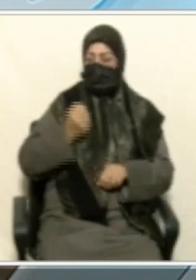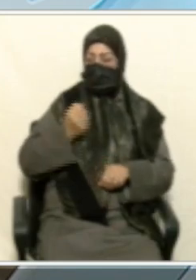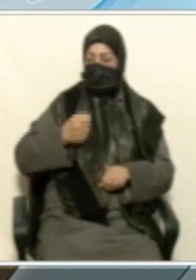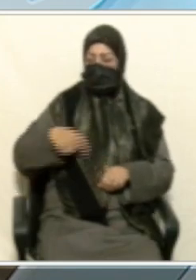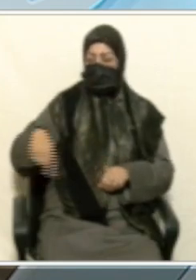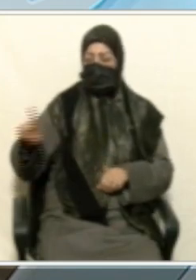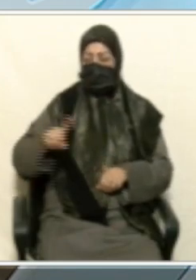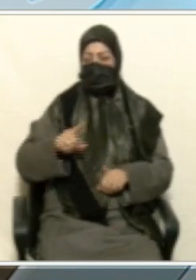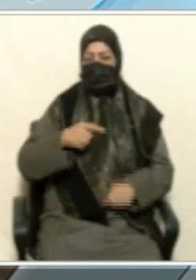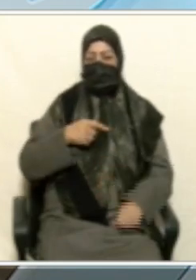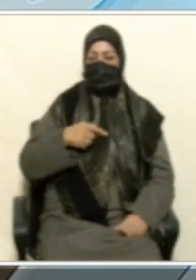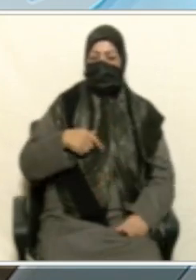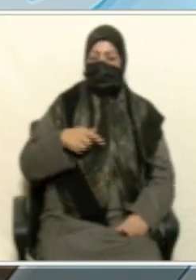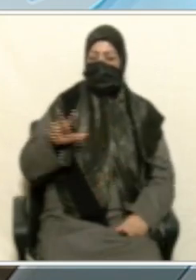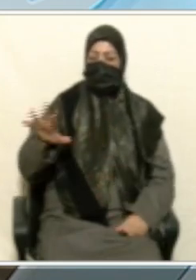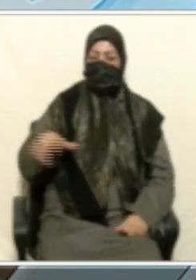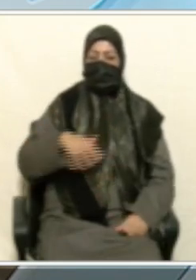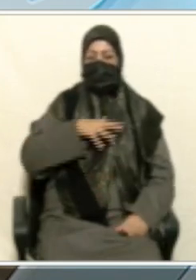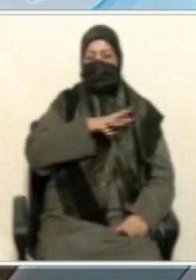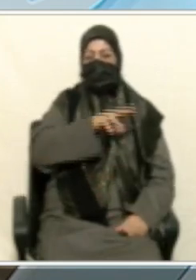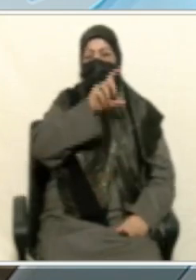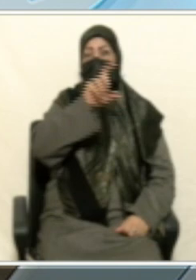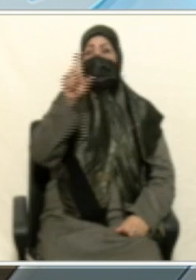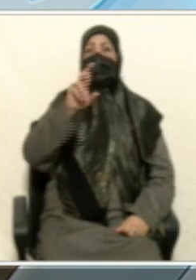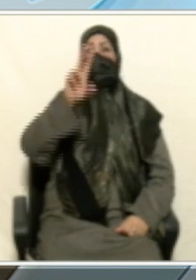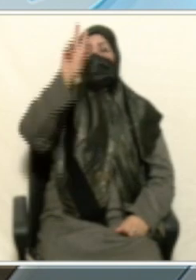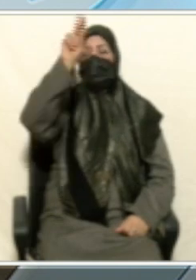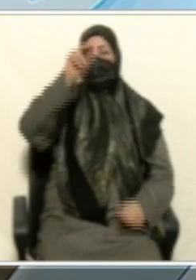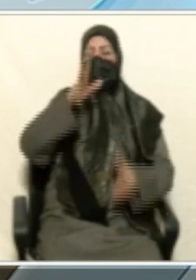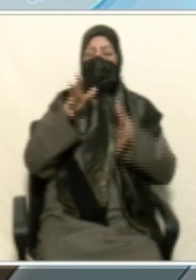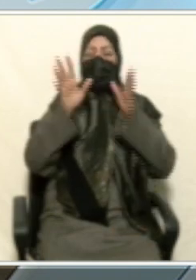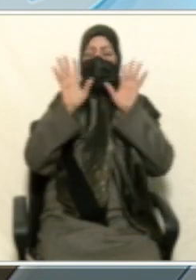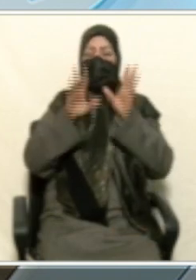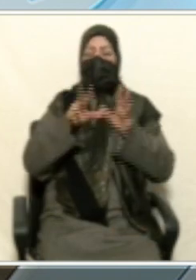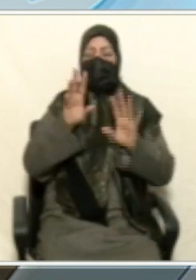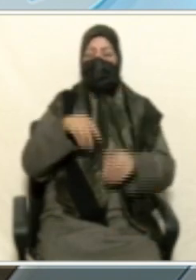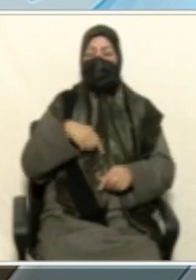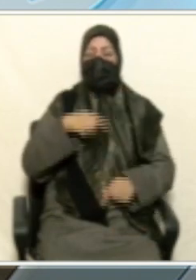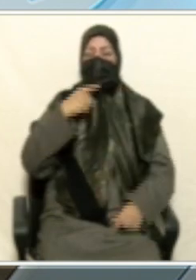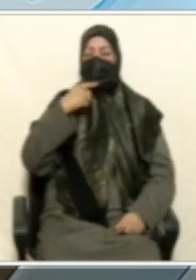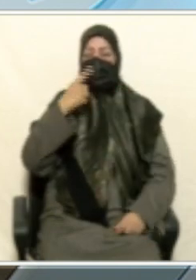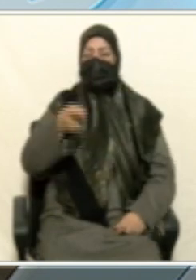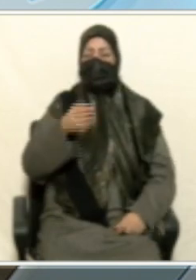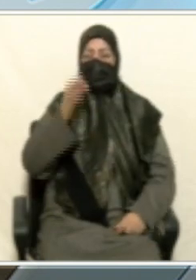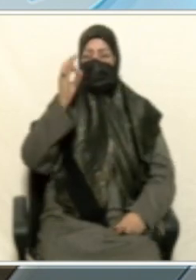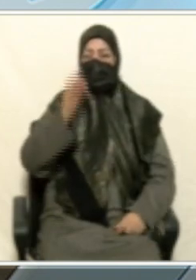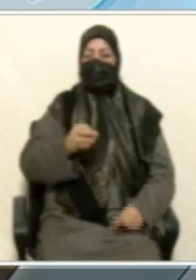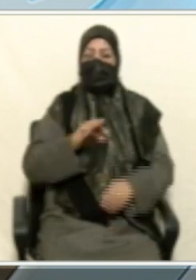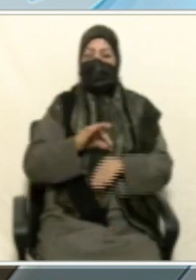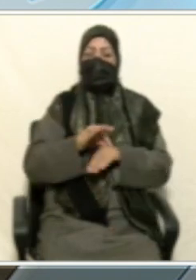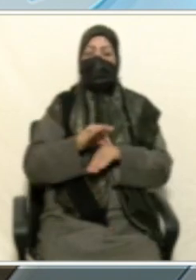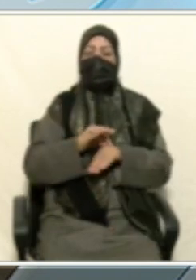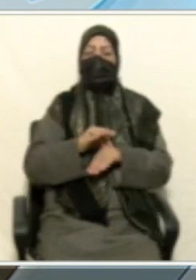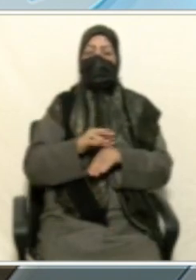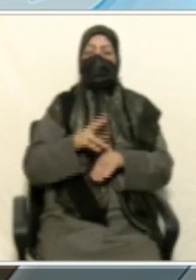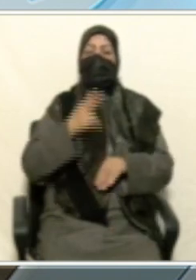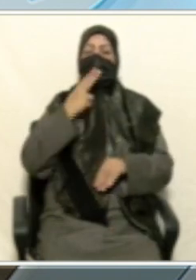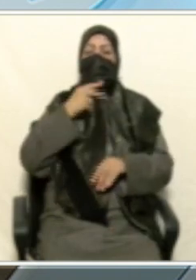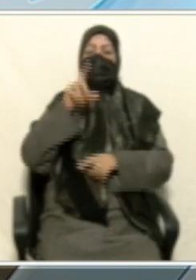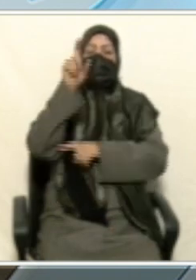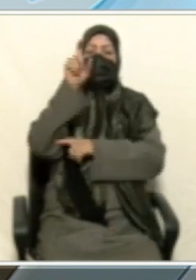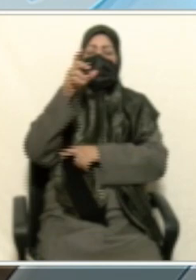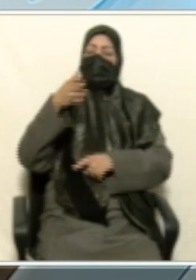الملائكة أيضا. ولذلك نص الفقهاء على أنه للإنسان أن يتغيب عن صلاة الجماعة إذا أكل بصلا أو